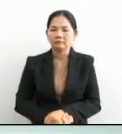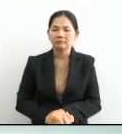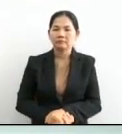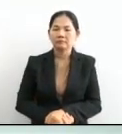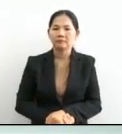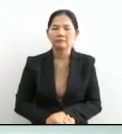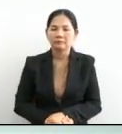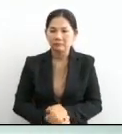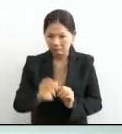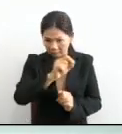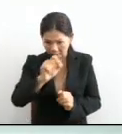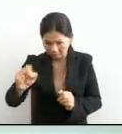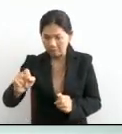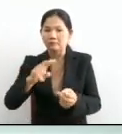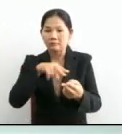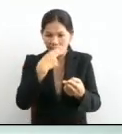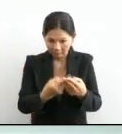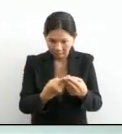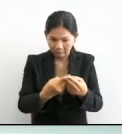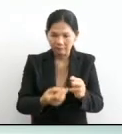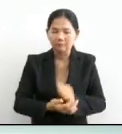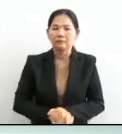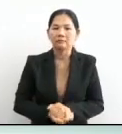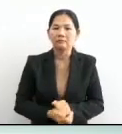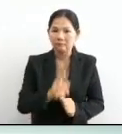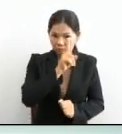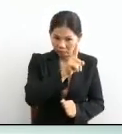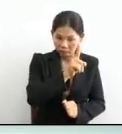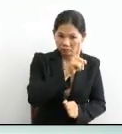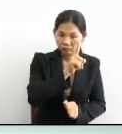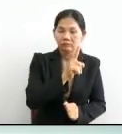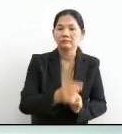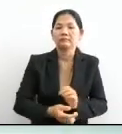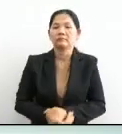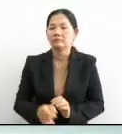chẳng chấm con sơ xê tay chấm lái tên là con chẳng dướng sơ xê lệ mùi mà